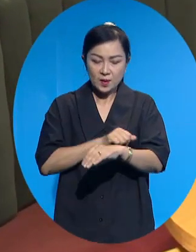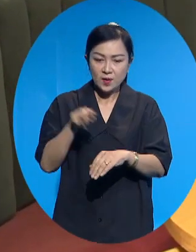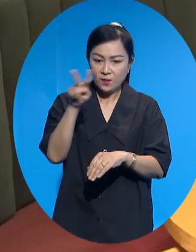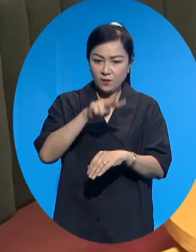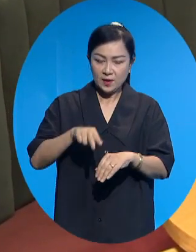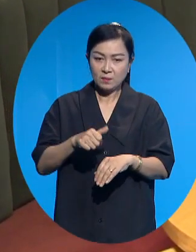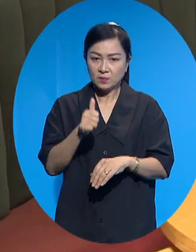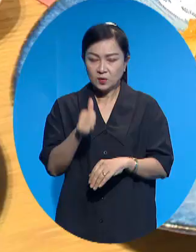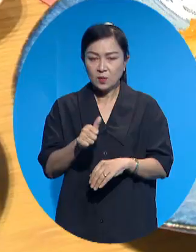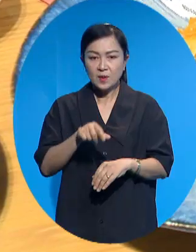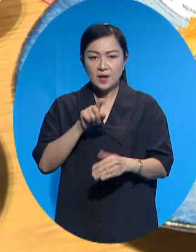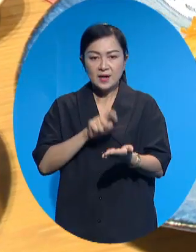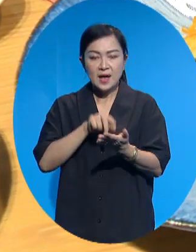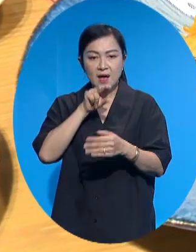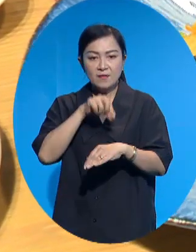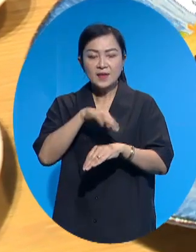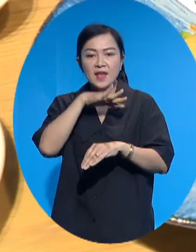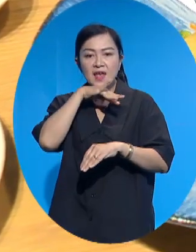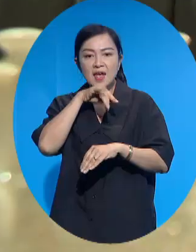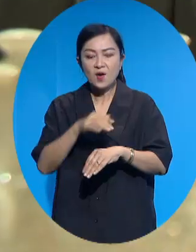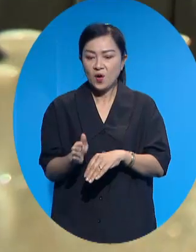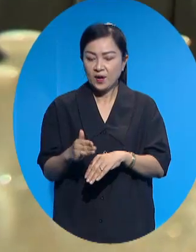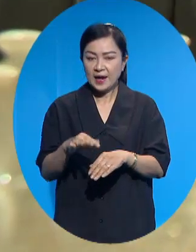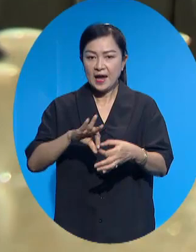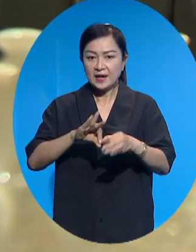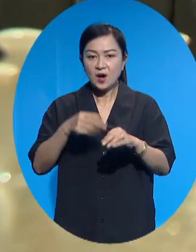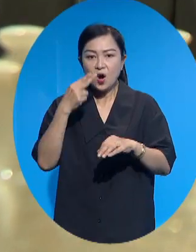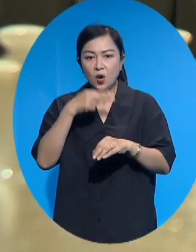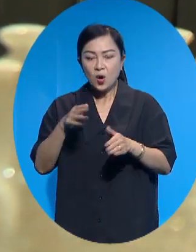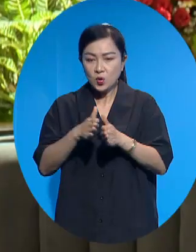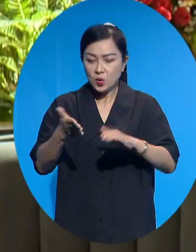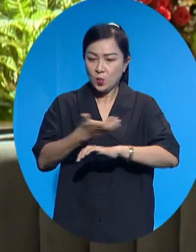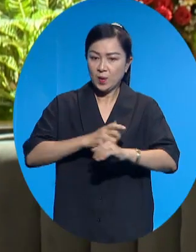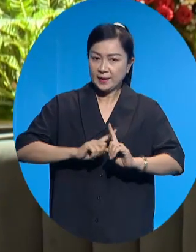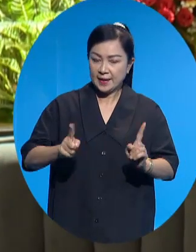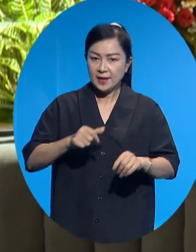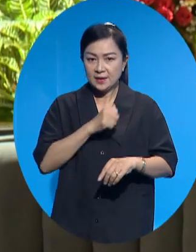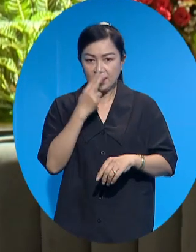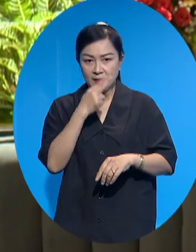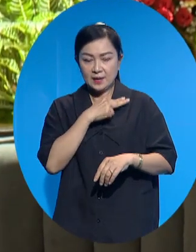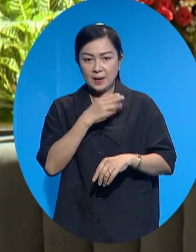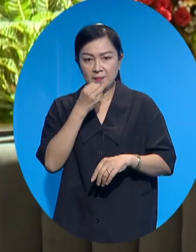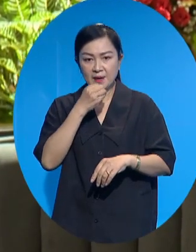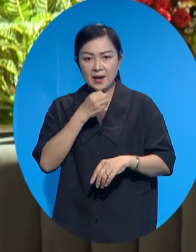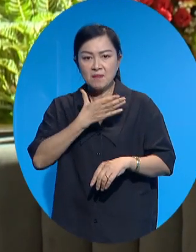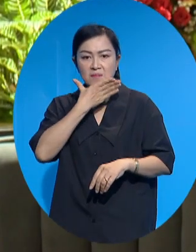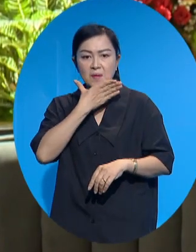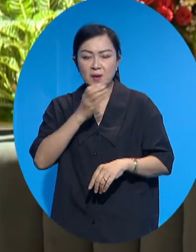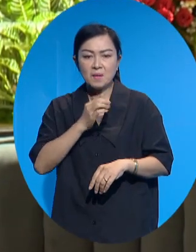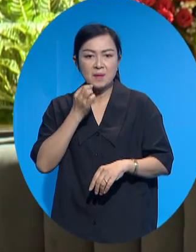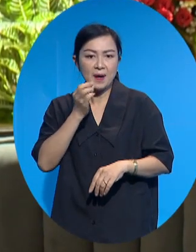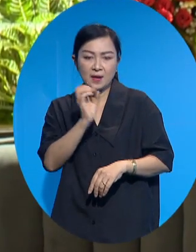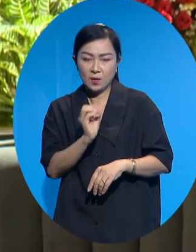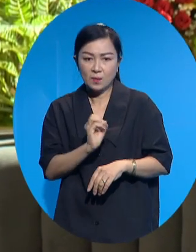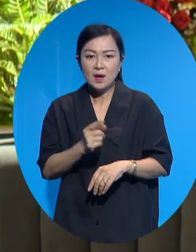rất tốt từ gà vịt thịt heo cá tôm cho đến rau đều ngon hơn nhiều nước khác người Việt Nam không ăn béo Không ăn mặn do